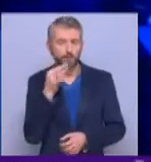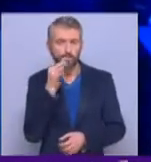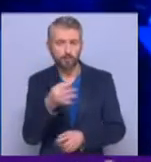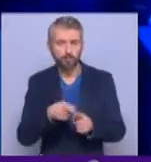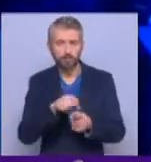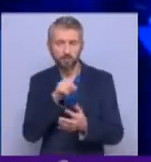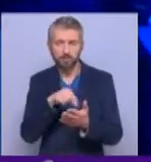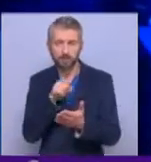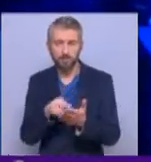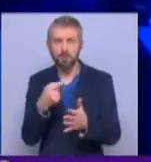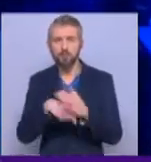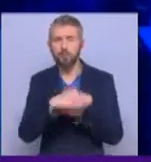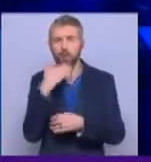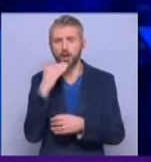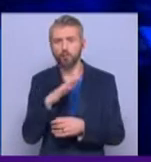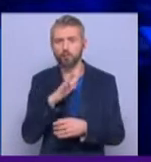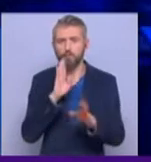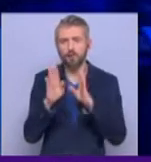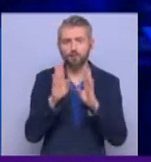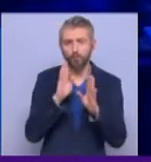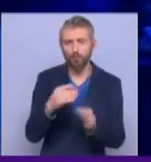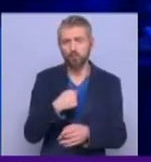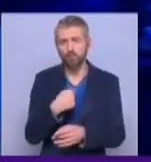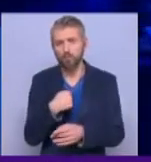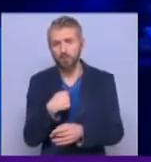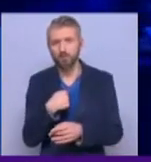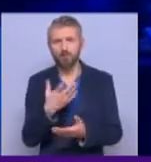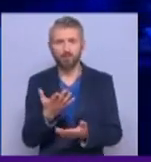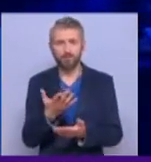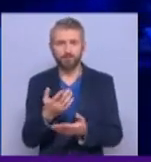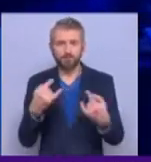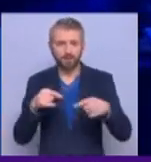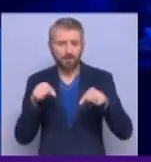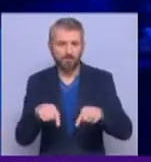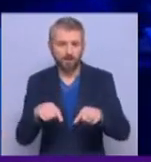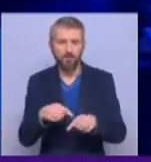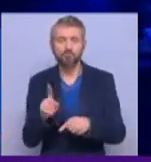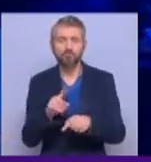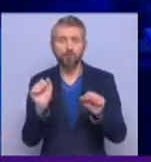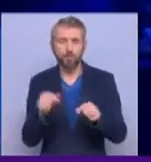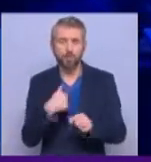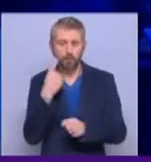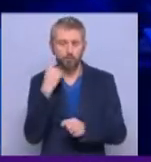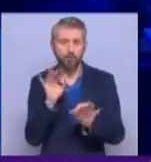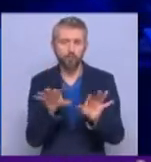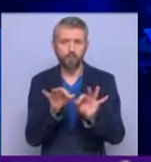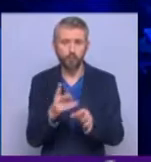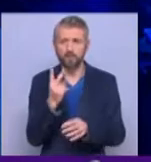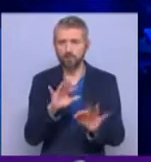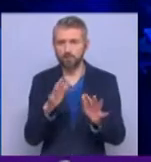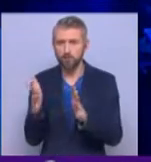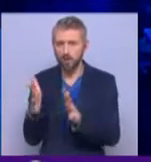на ці запитання, бо багато їх було і в Фейсбуці, і в мене, і на каналі. Так що я тут, що могли, я думаю, що повідомили два моменти.